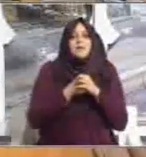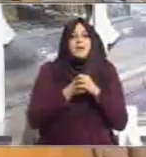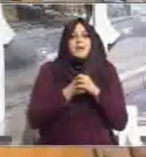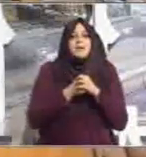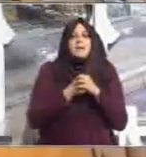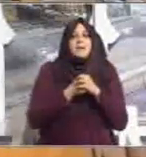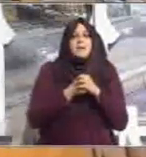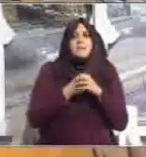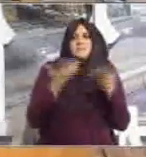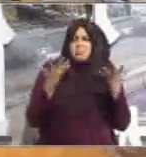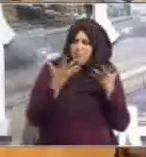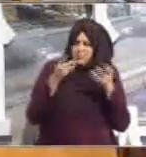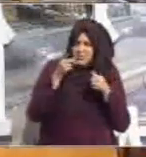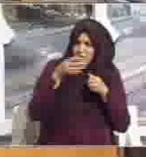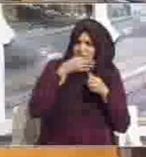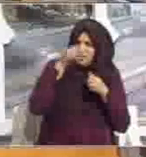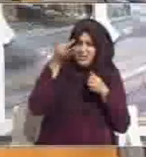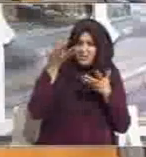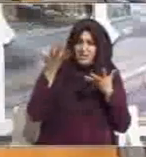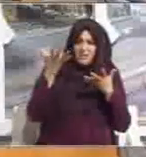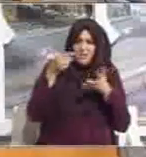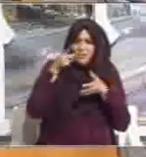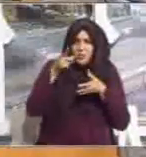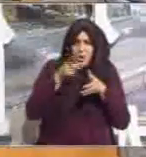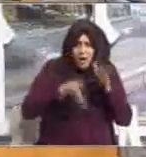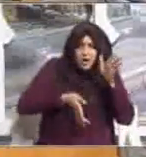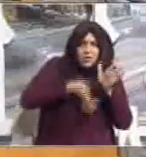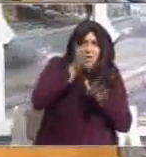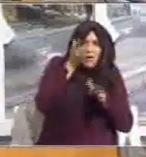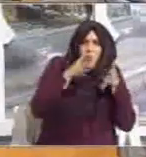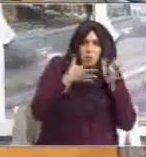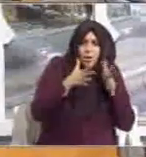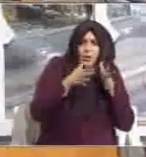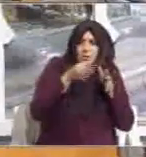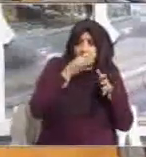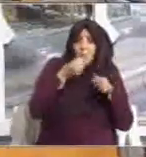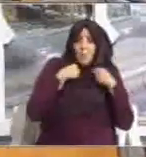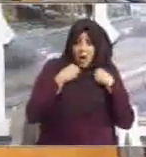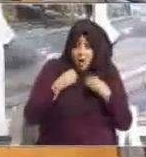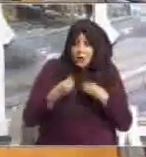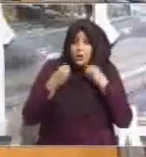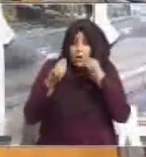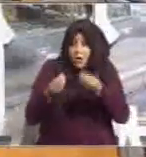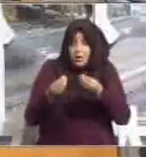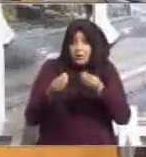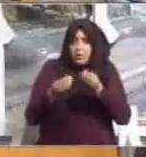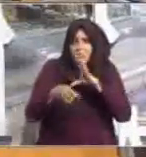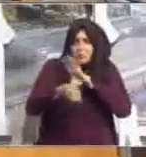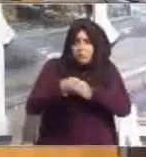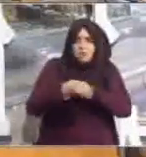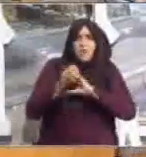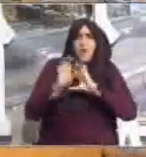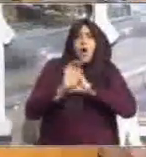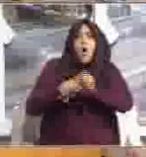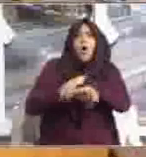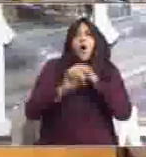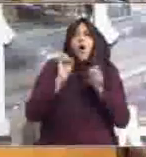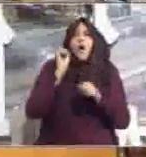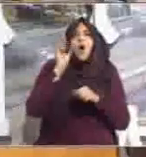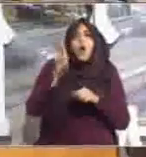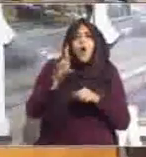قل له يا محمد وين أنت؟ أنت هارب وفار. تحوس من يؤويك وتفكر